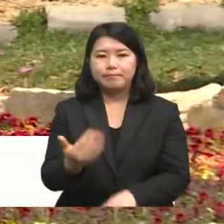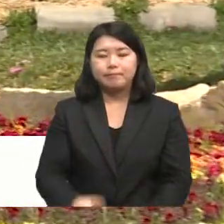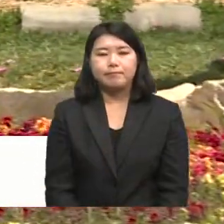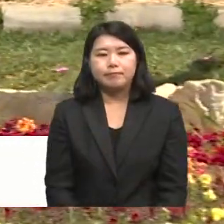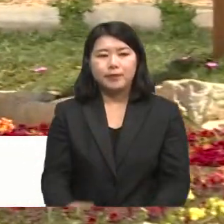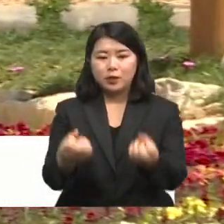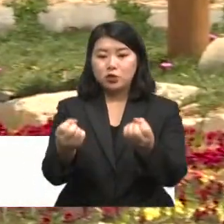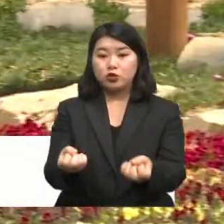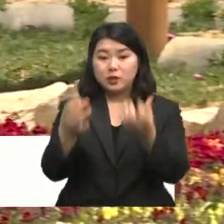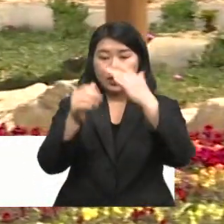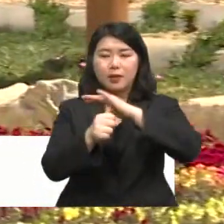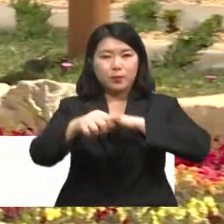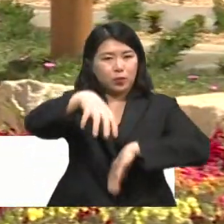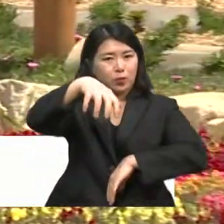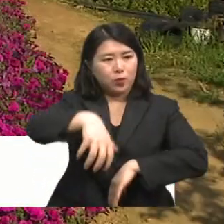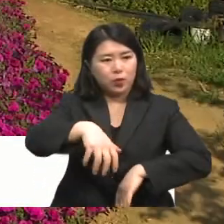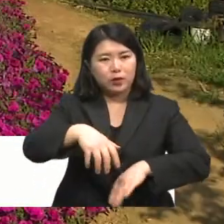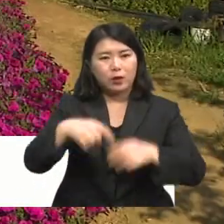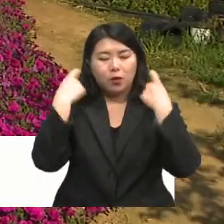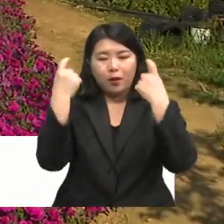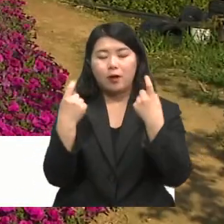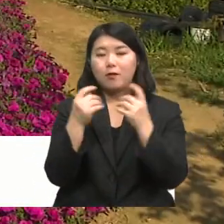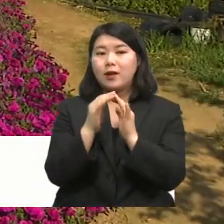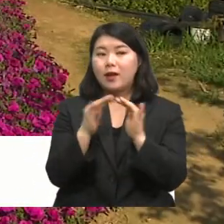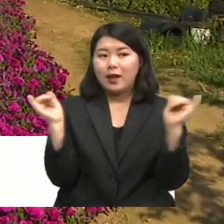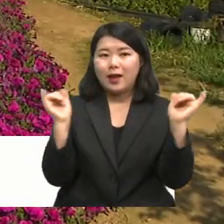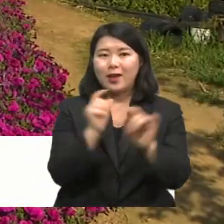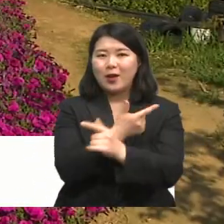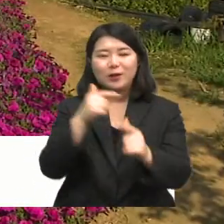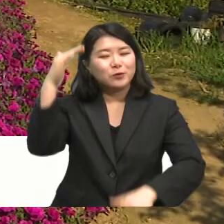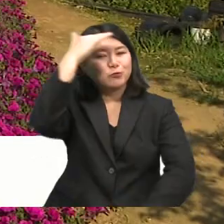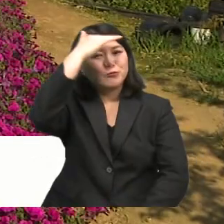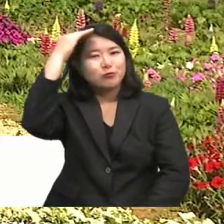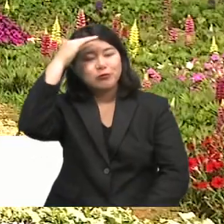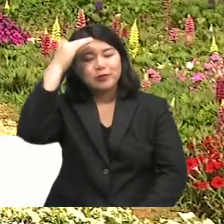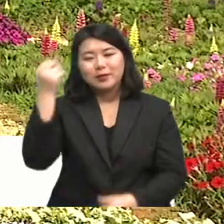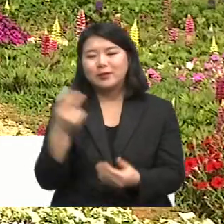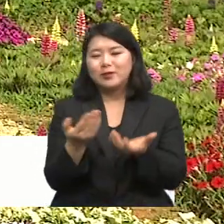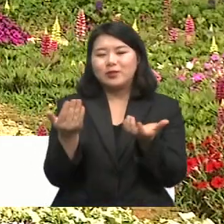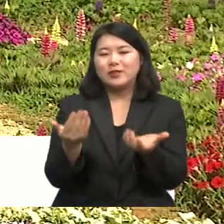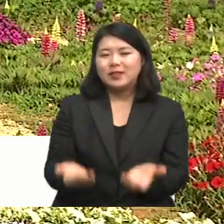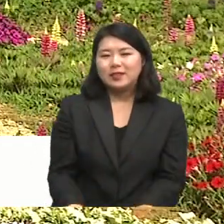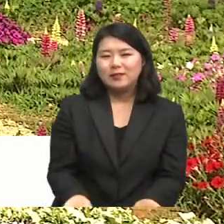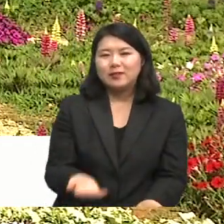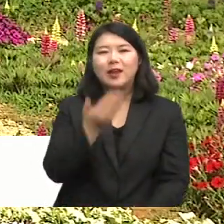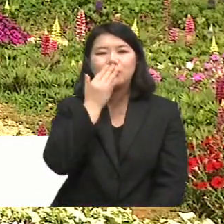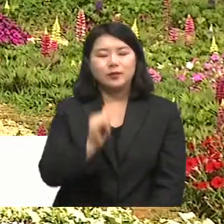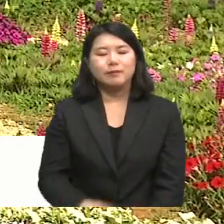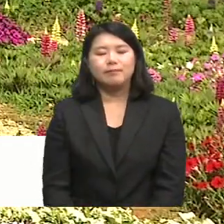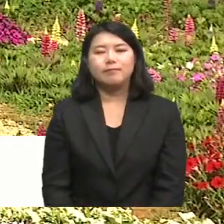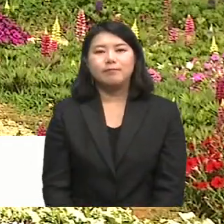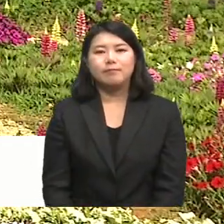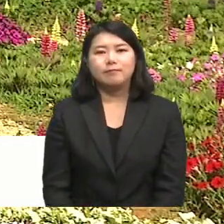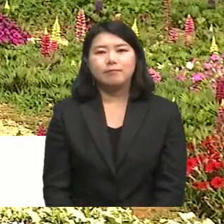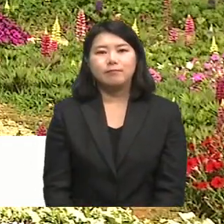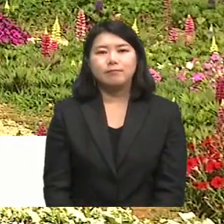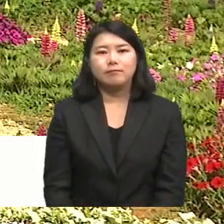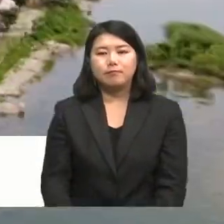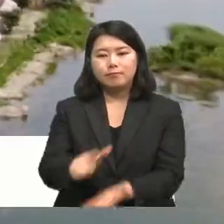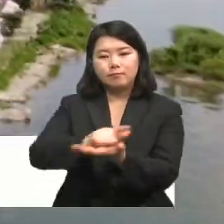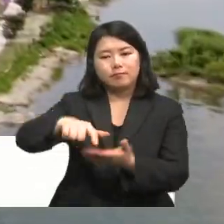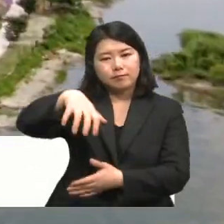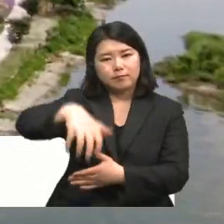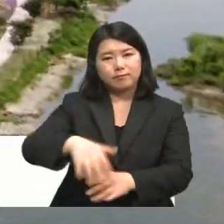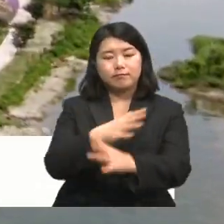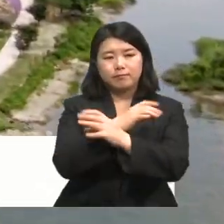축제의 명소인 자라섬을 찾는 관광객들에게 다양한 볼거리와 쉼터를 제공할 예정입니다 경기도는 가평군과